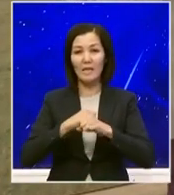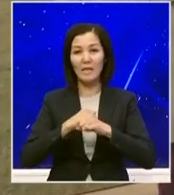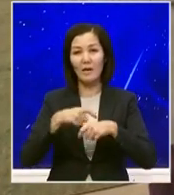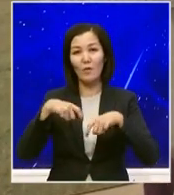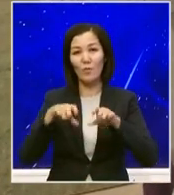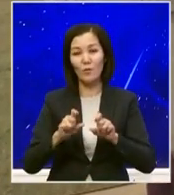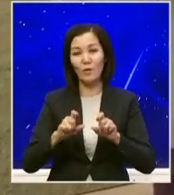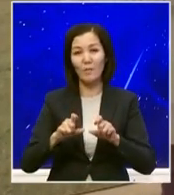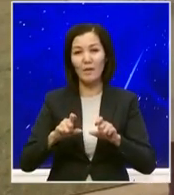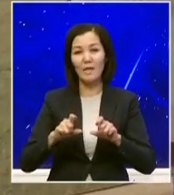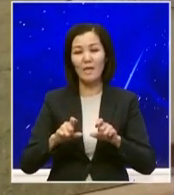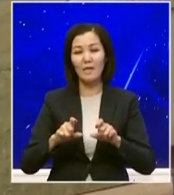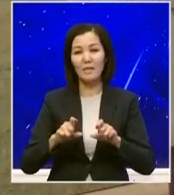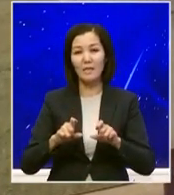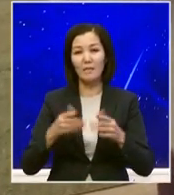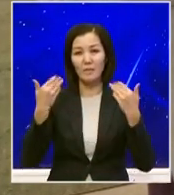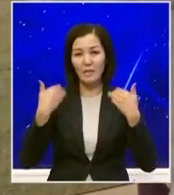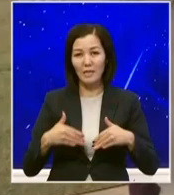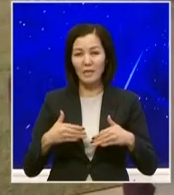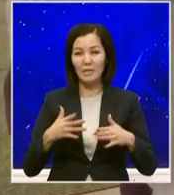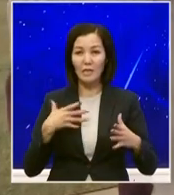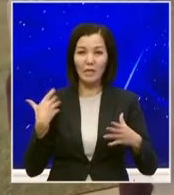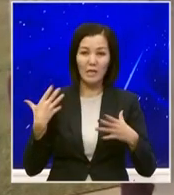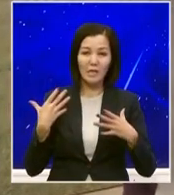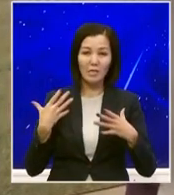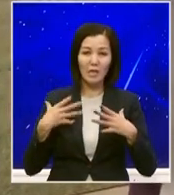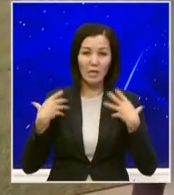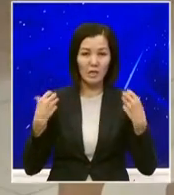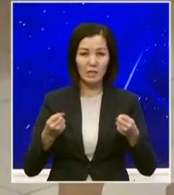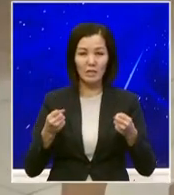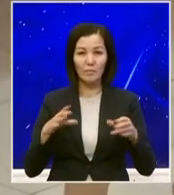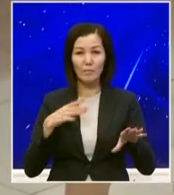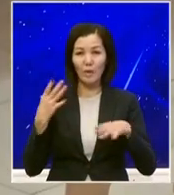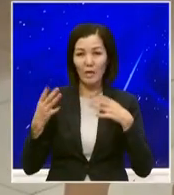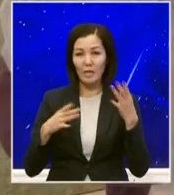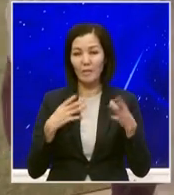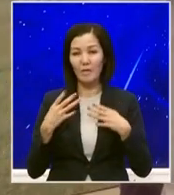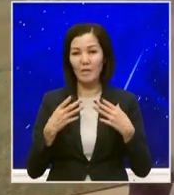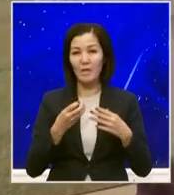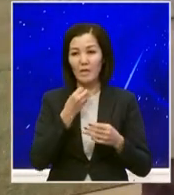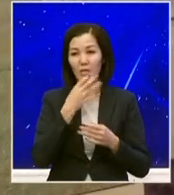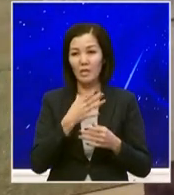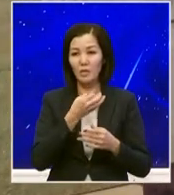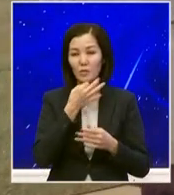мініп, балдардың денесі қимылдап, көңілдері көтеріліп. Мәз боқ болды.